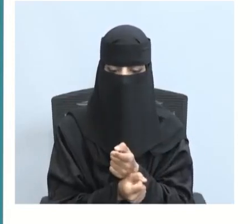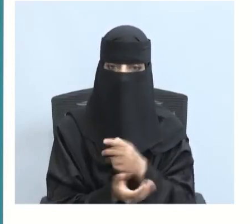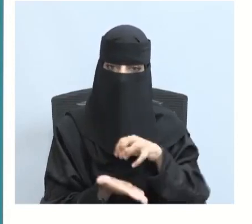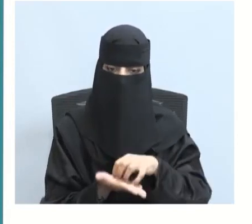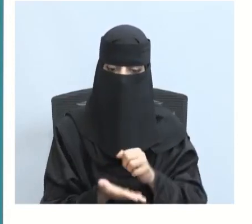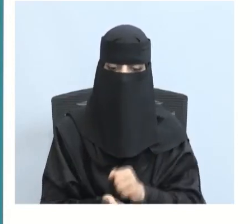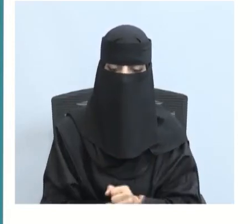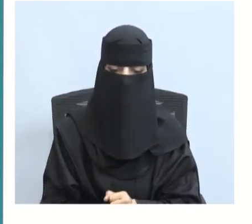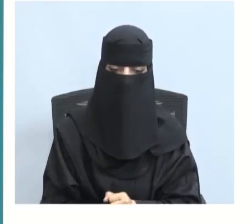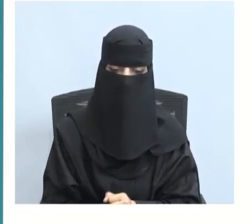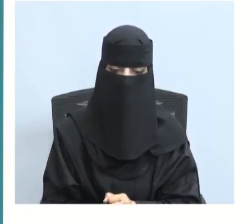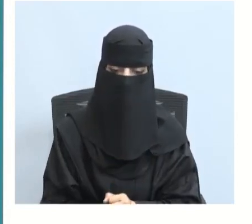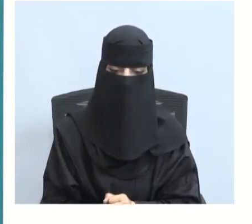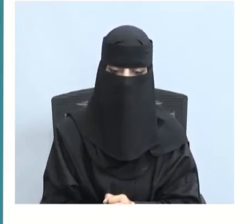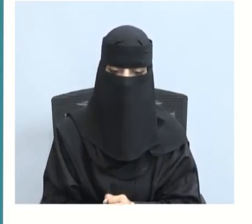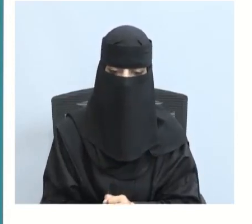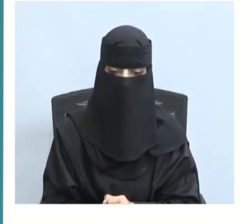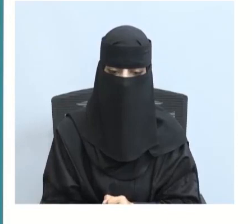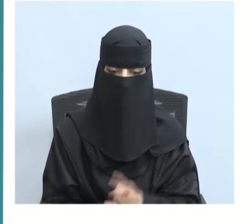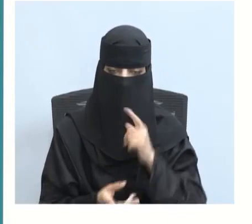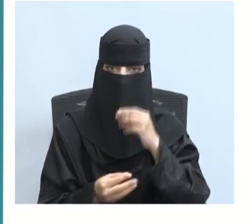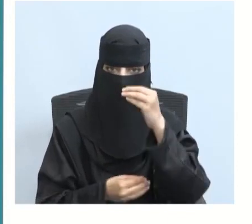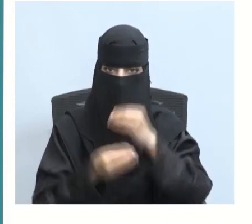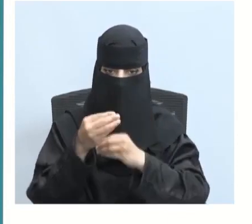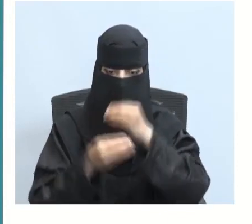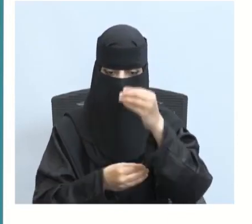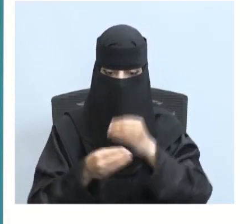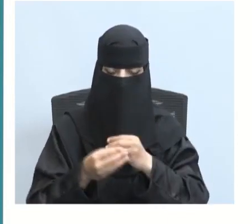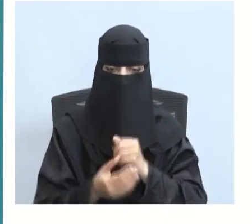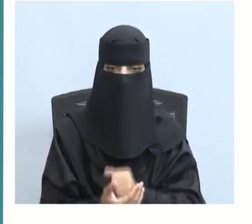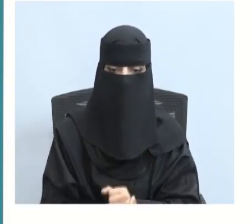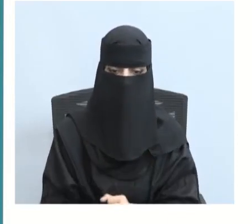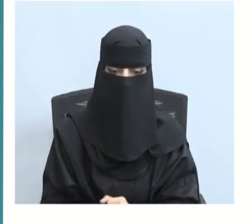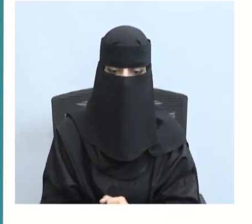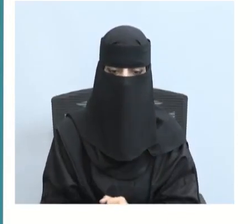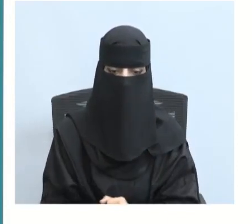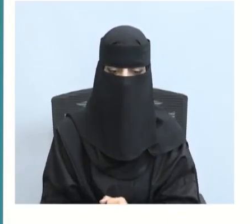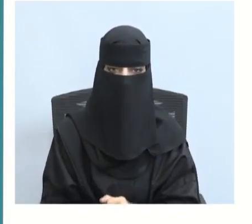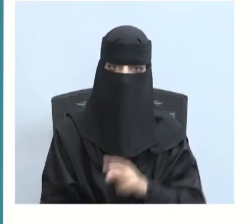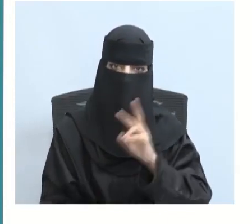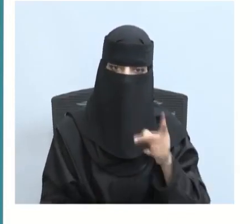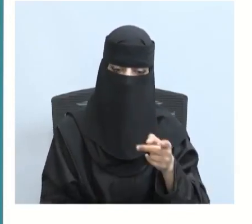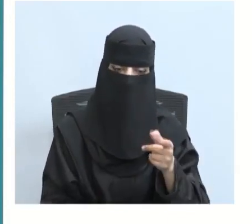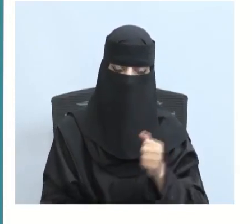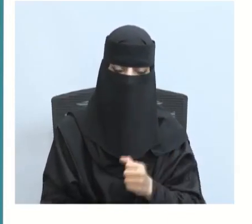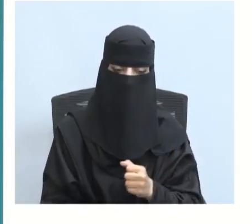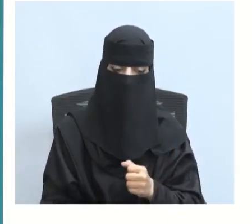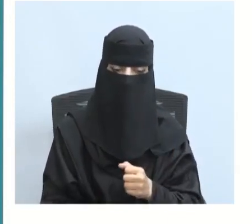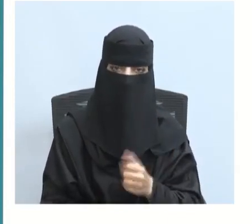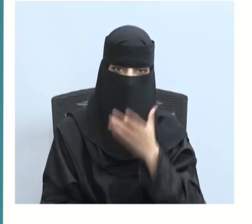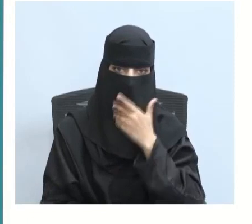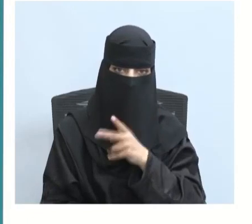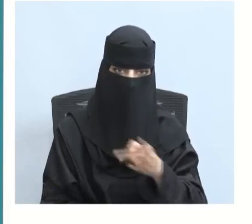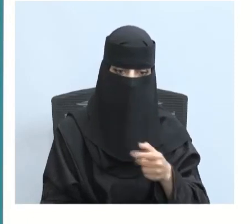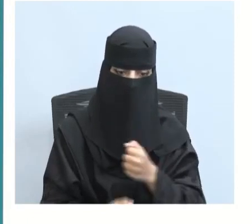وضع ذكرنا انها تتحول بالتبادل بين الوضع والطاقه الحركيه ايضا من اشكال